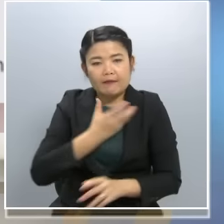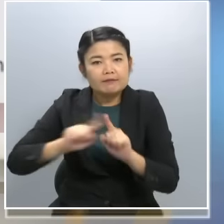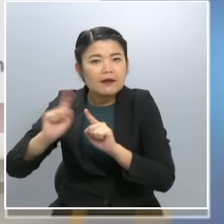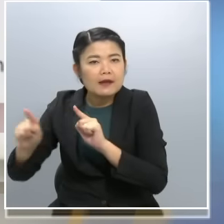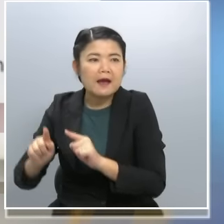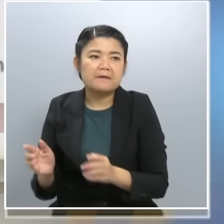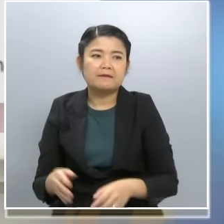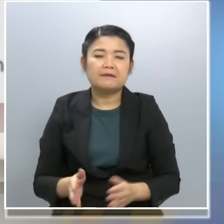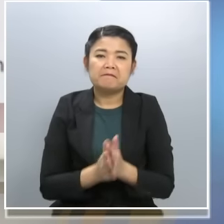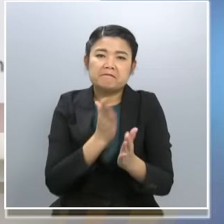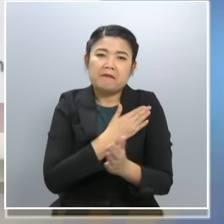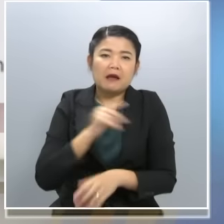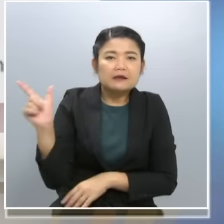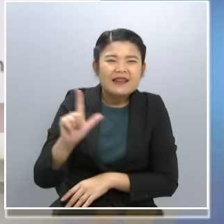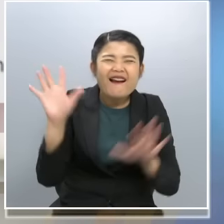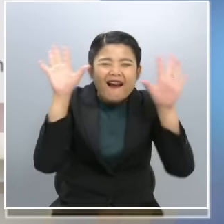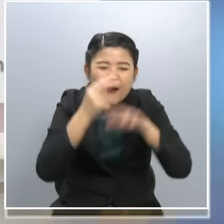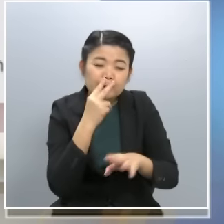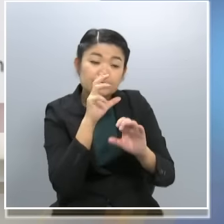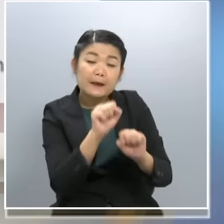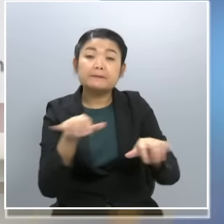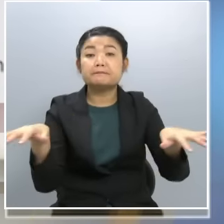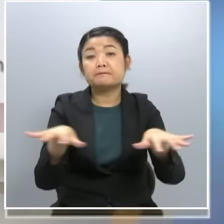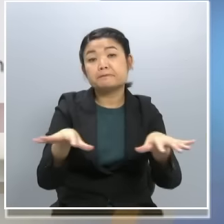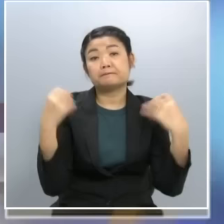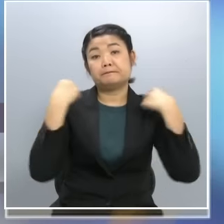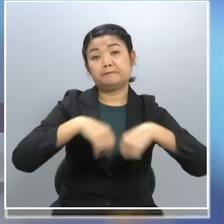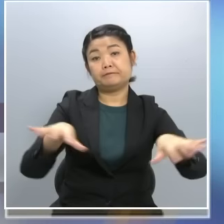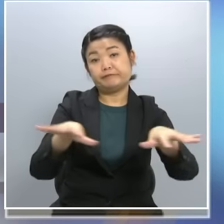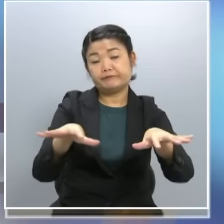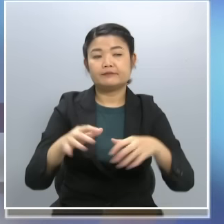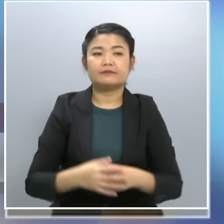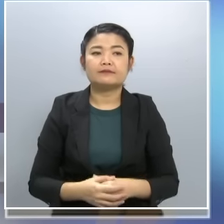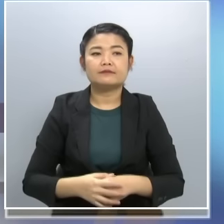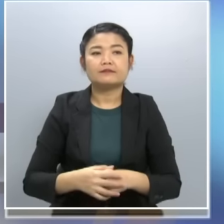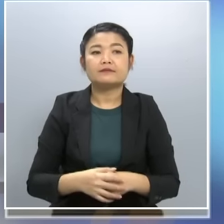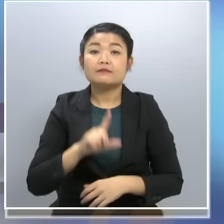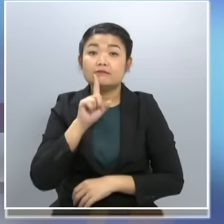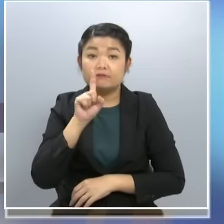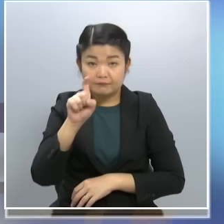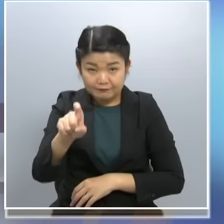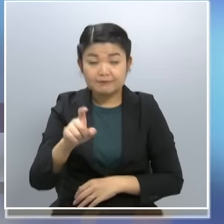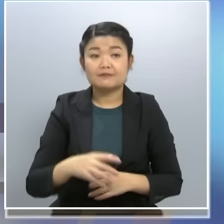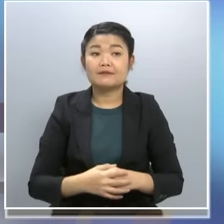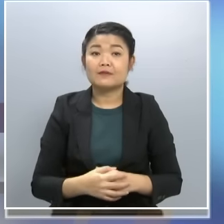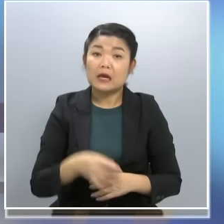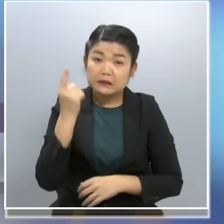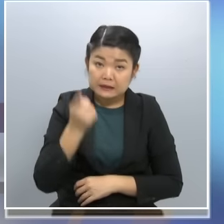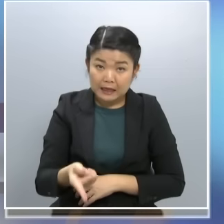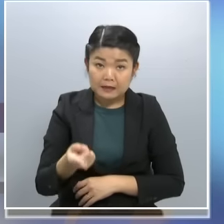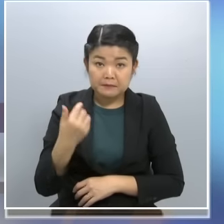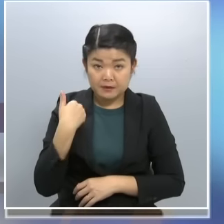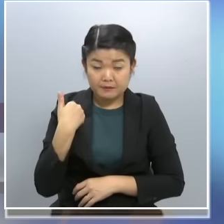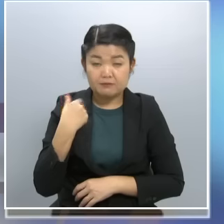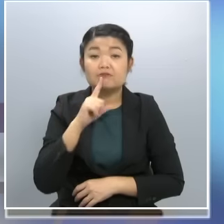เหลืองก็แค่คสเพลยแฮชแทกนะคะต้องถามพี่หนุ่มว่าเป็นจริงอย่างที่บิ๊กเกรียน